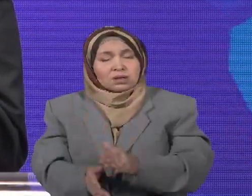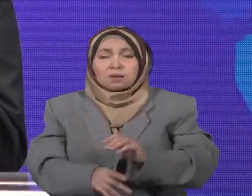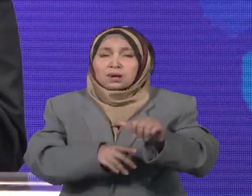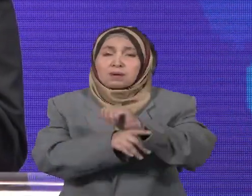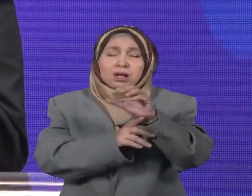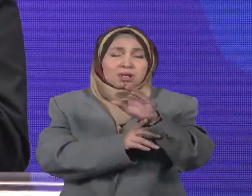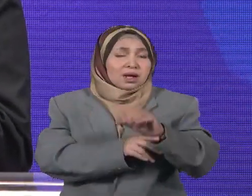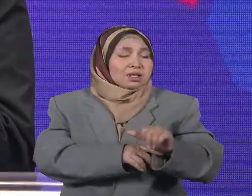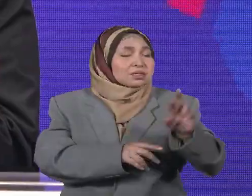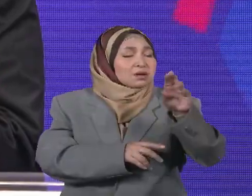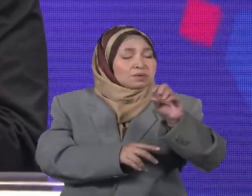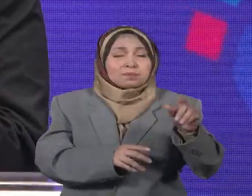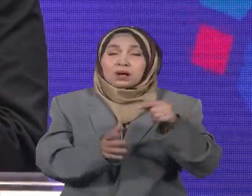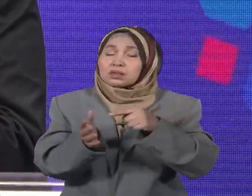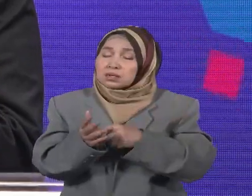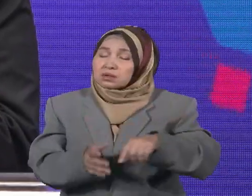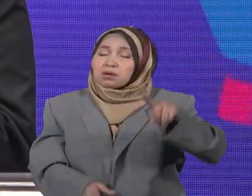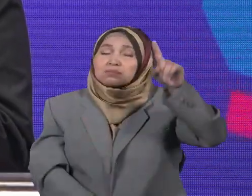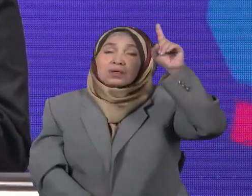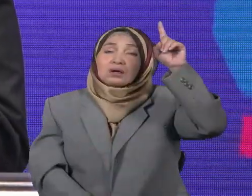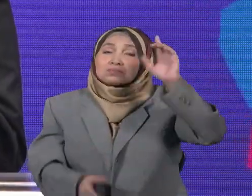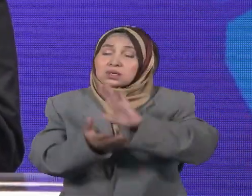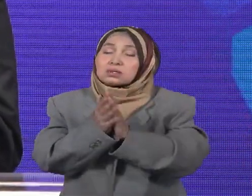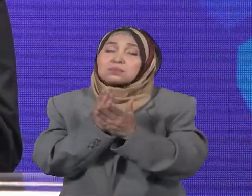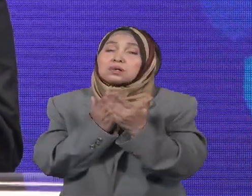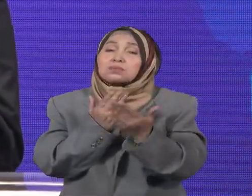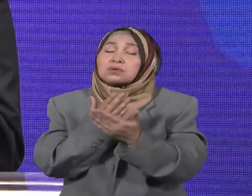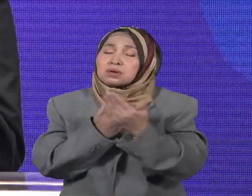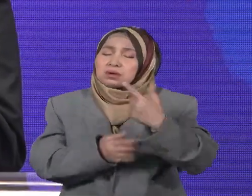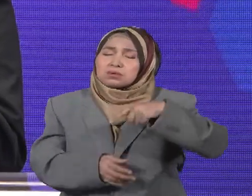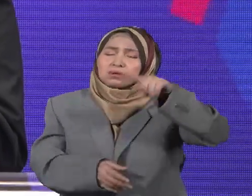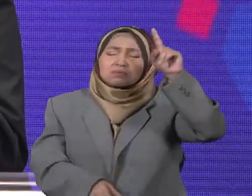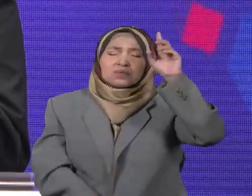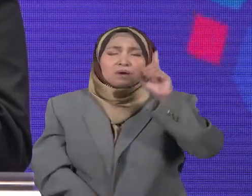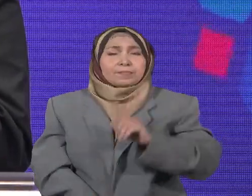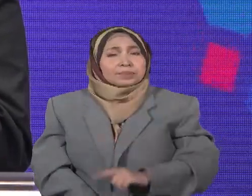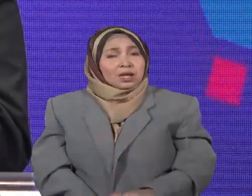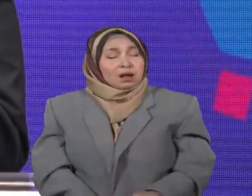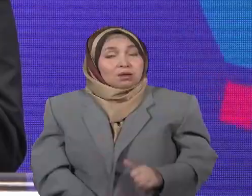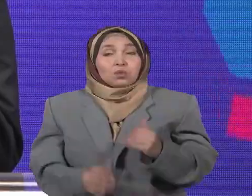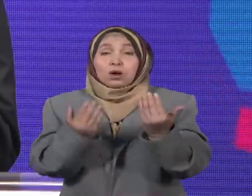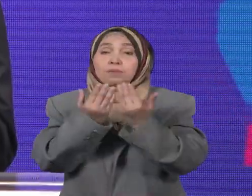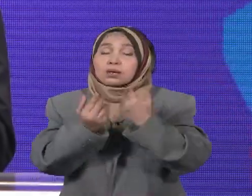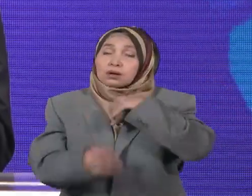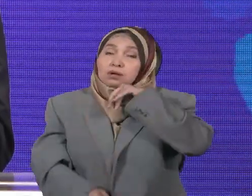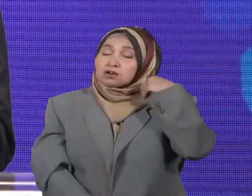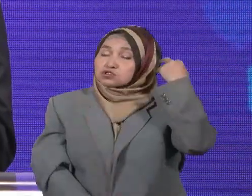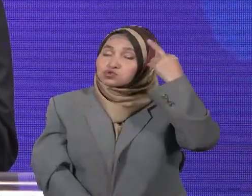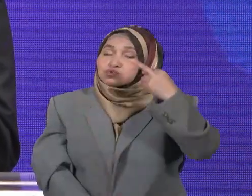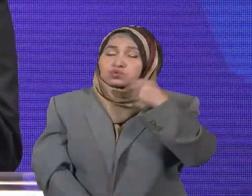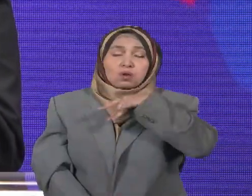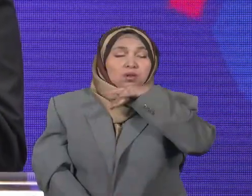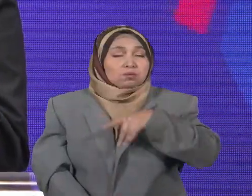riba ini ya arhamar rahimin, maka ya Allah permudahkanlah ya arhamar rahimin. Wa sallallahu ala sayyidina